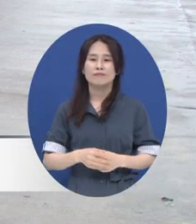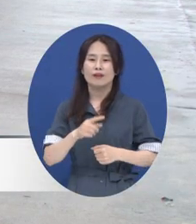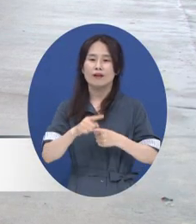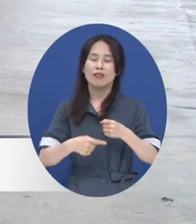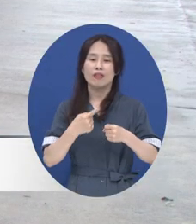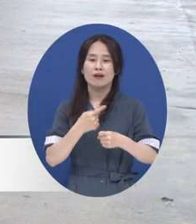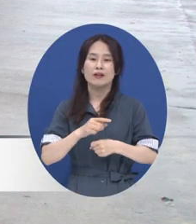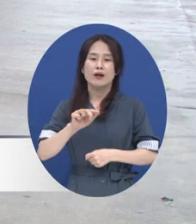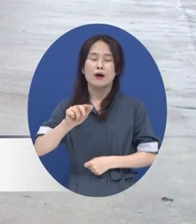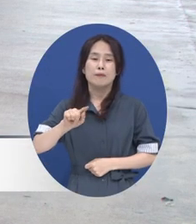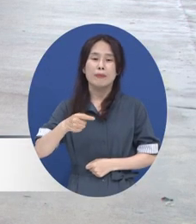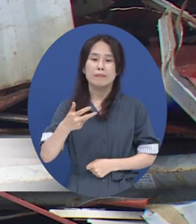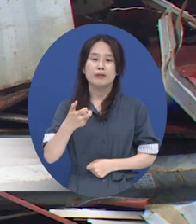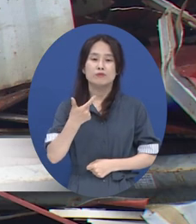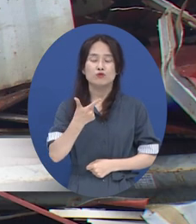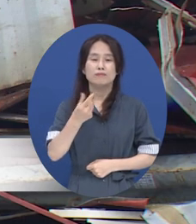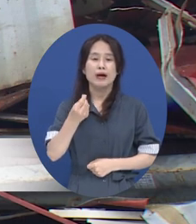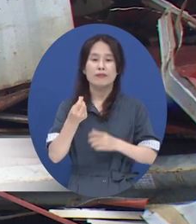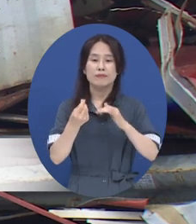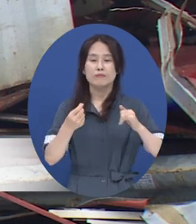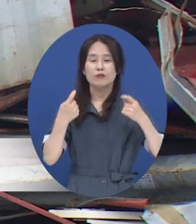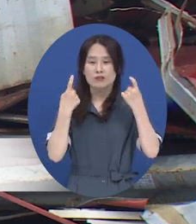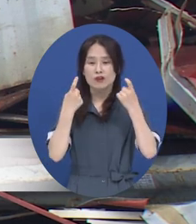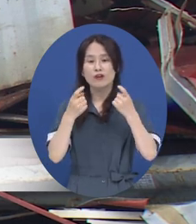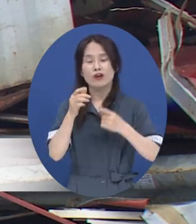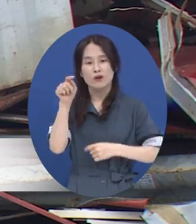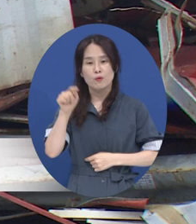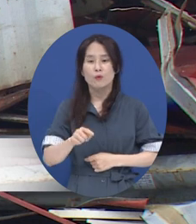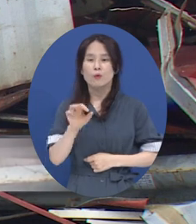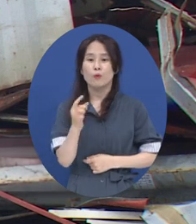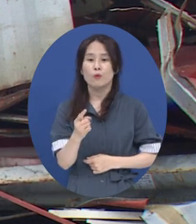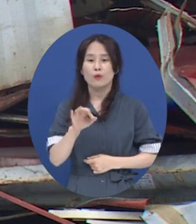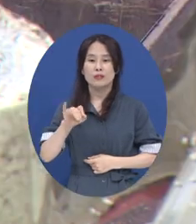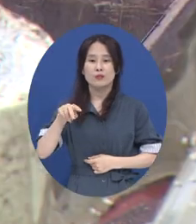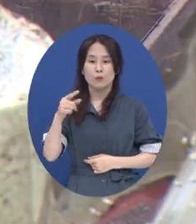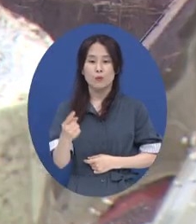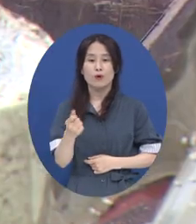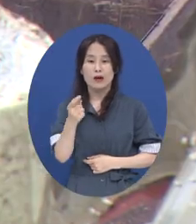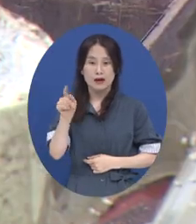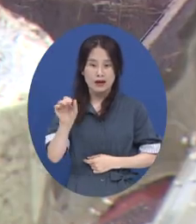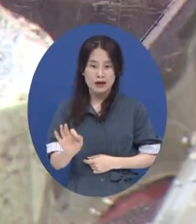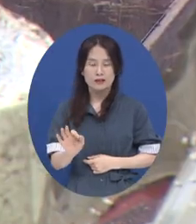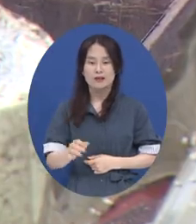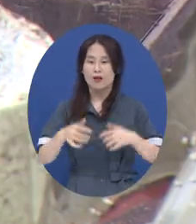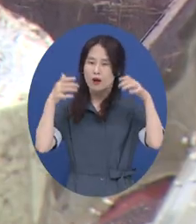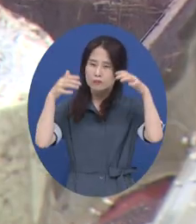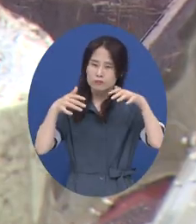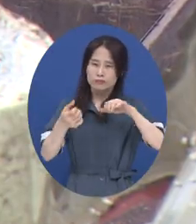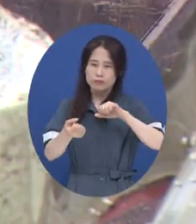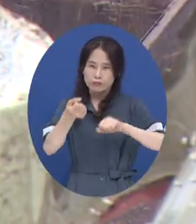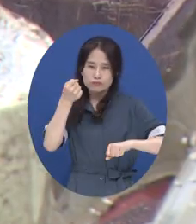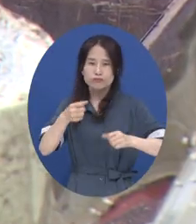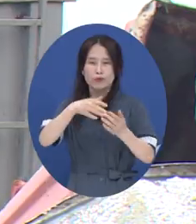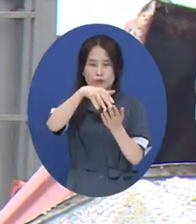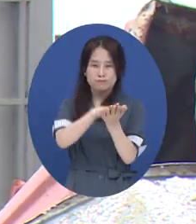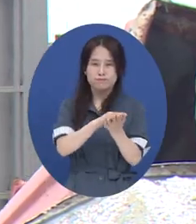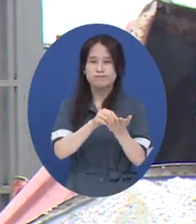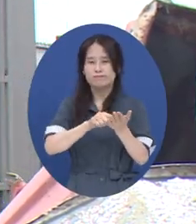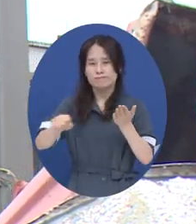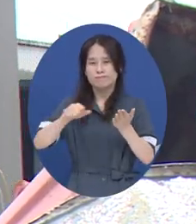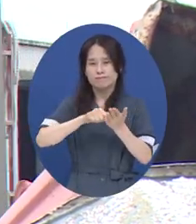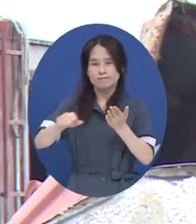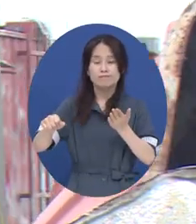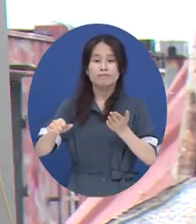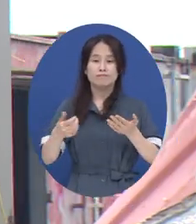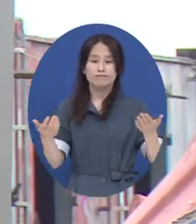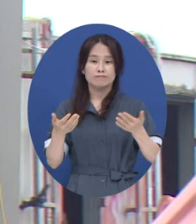연간 186만 명이 찾는 수도권의 대표 관광지 오이도항. 궂은 날씨에도 철거 작업이